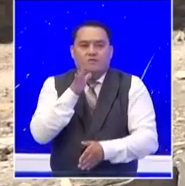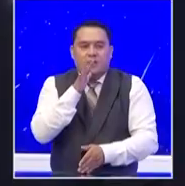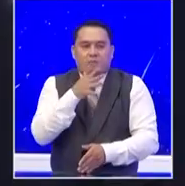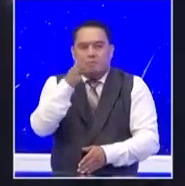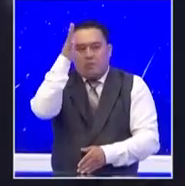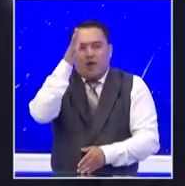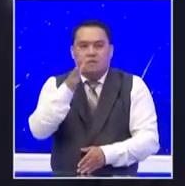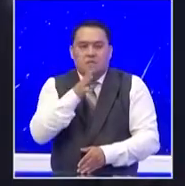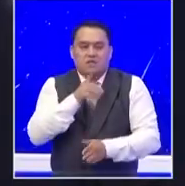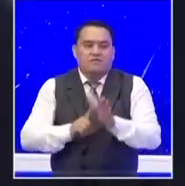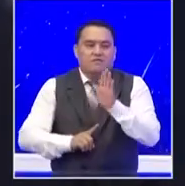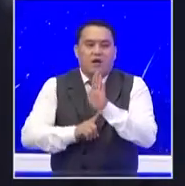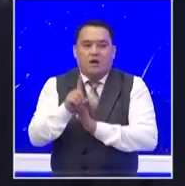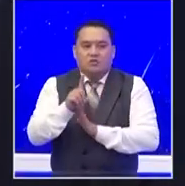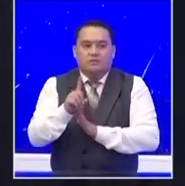5 месяцев,